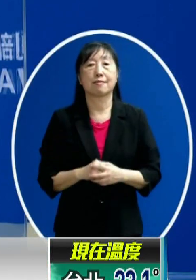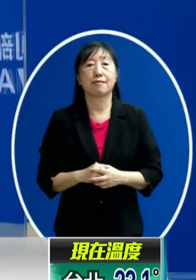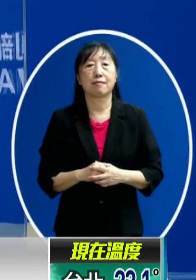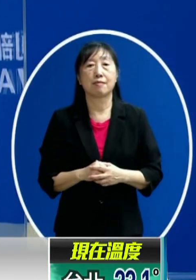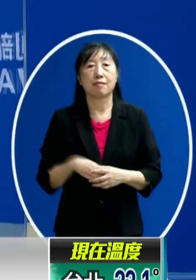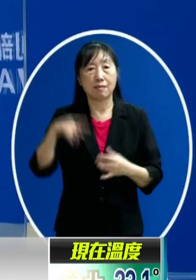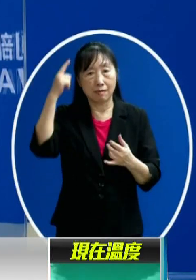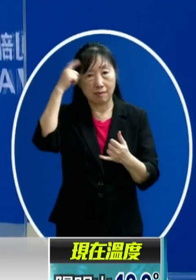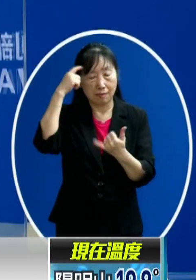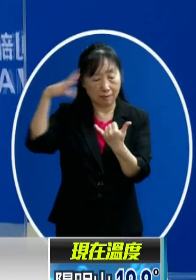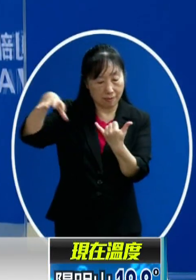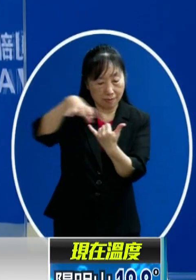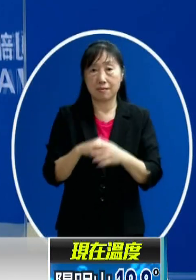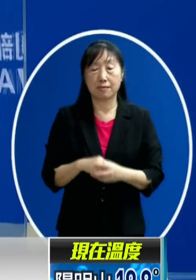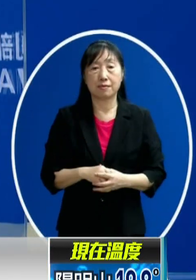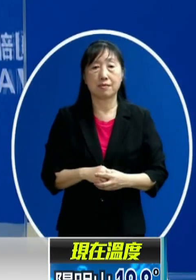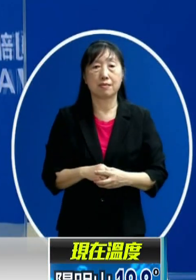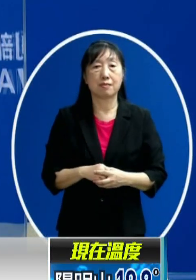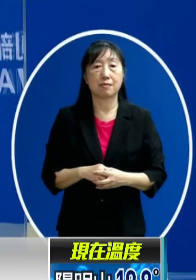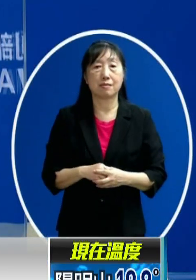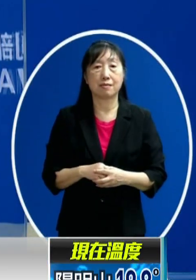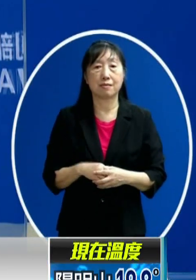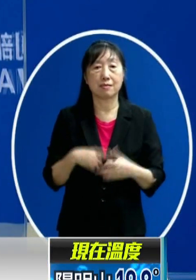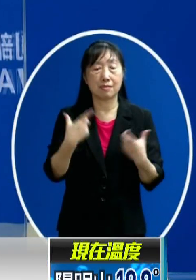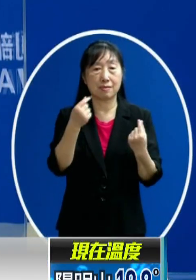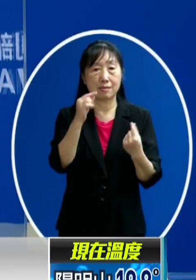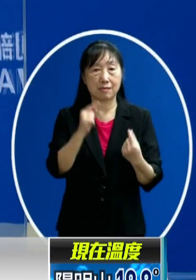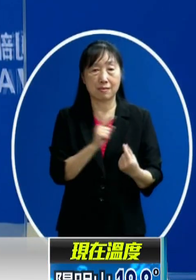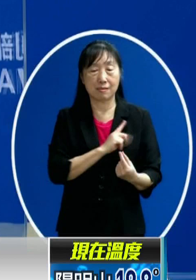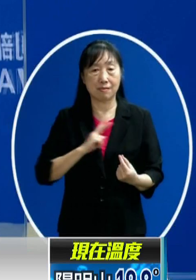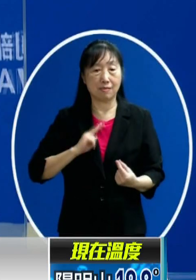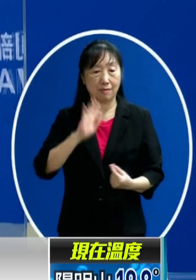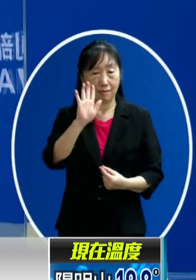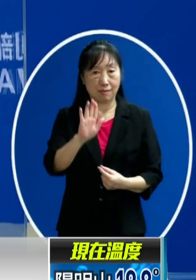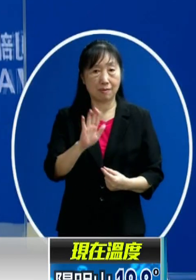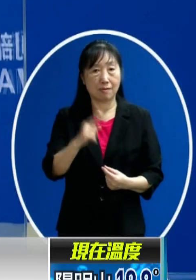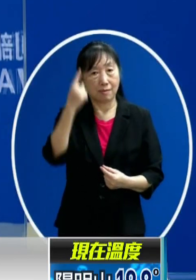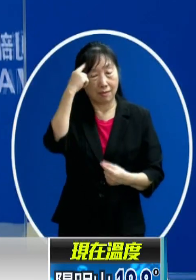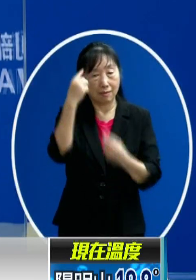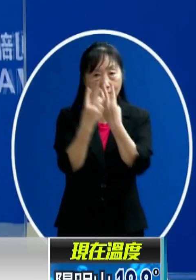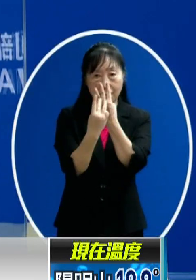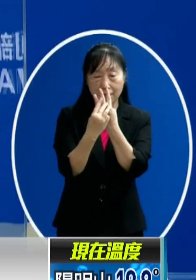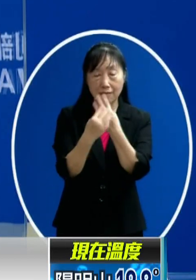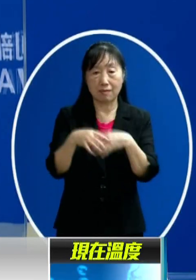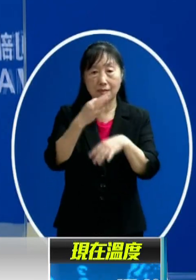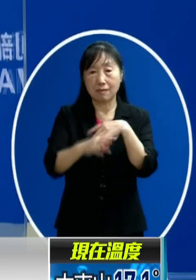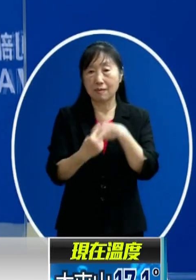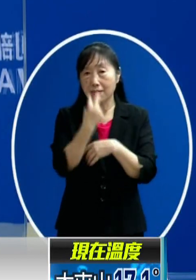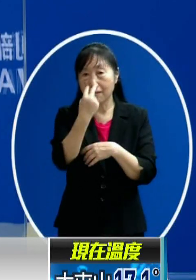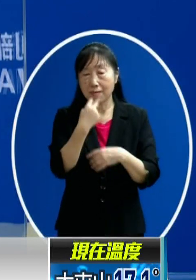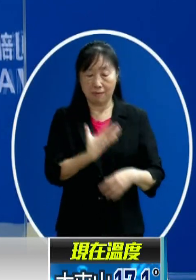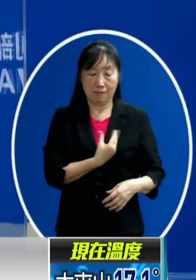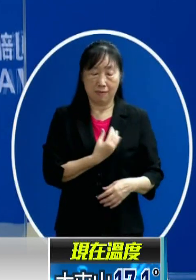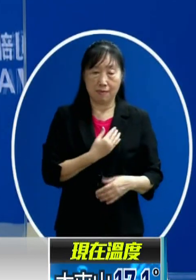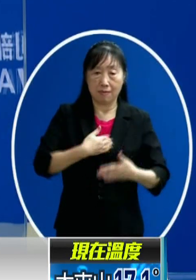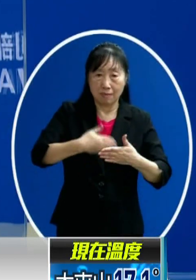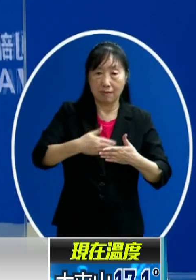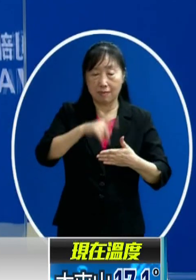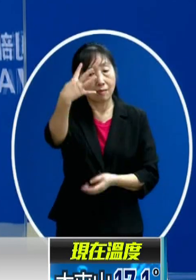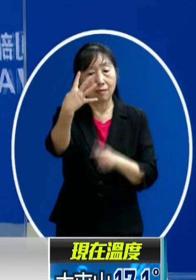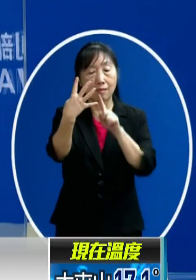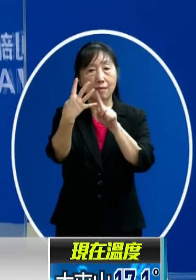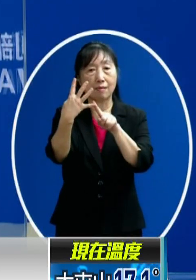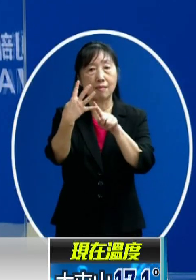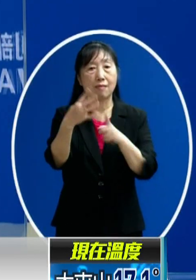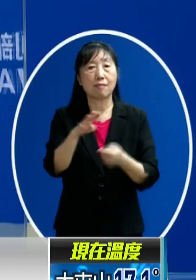电脑断层则是有脑水肿，是有并发这个严重的脑炎、缺氧、心律不整以及休克的一些情